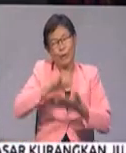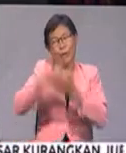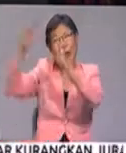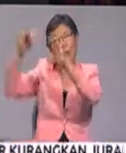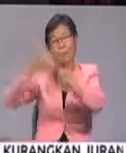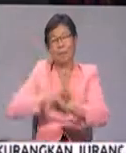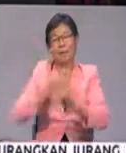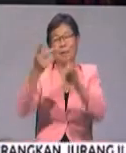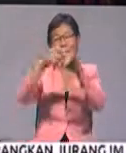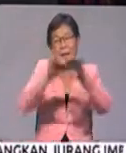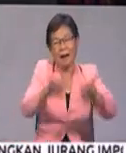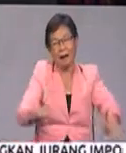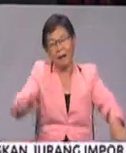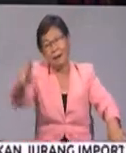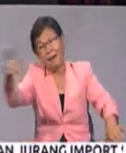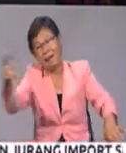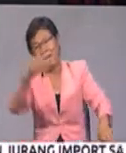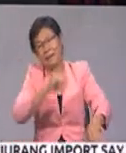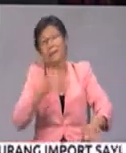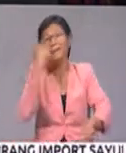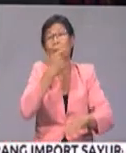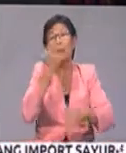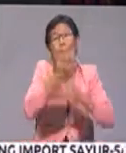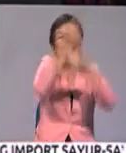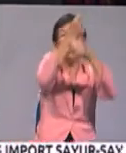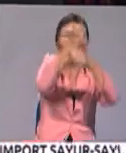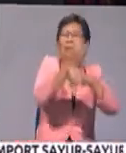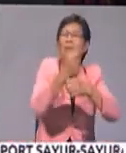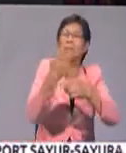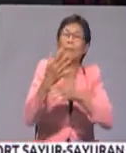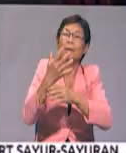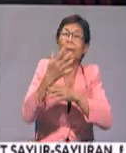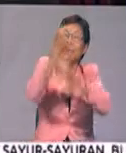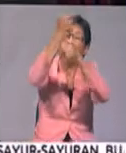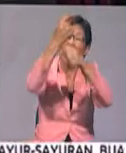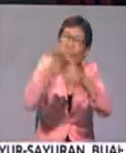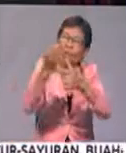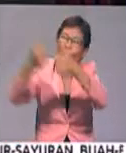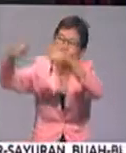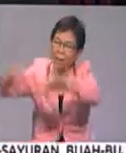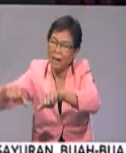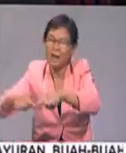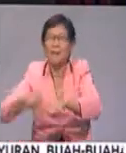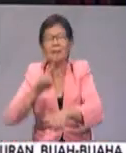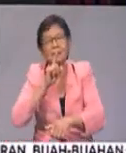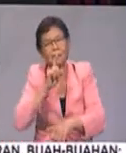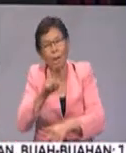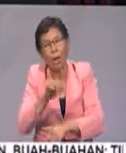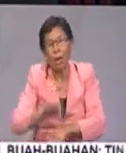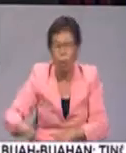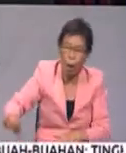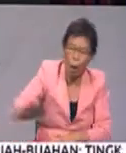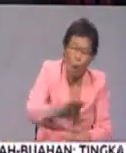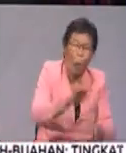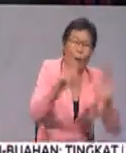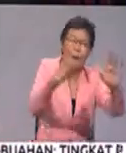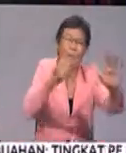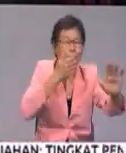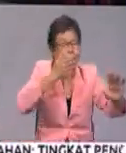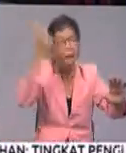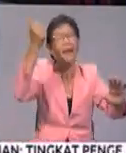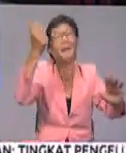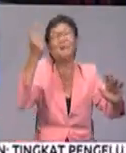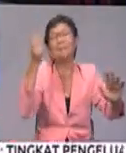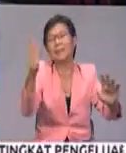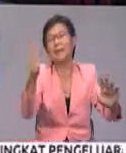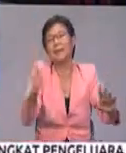saya kepada adik-adik yang lain. Dan siapa pemenangnya, yang berjaya atau tidak, anda semua sebenarnya dah yang terbaik. Baiklah, terima